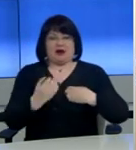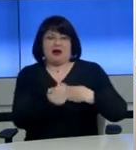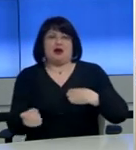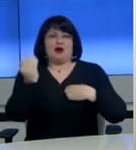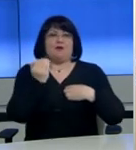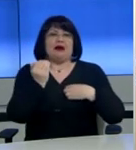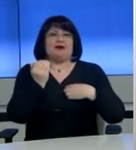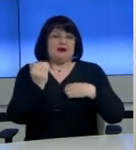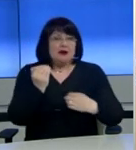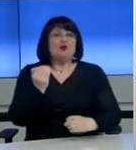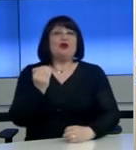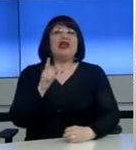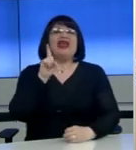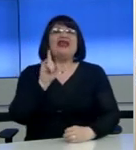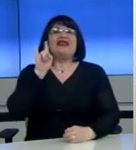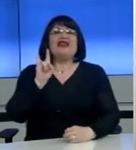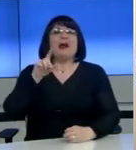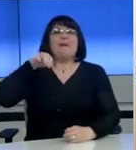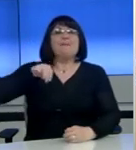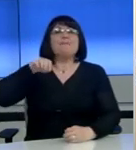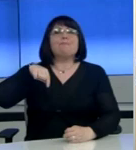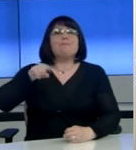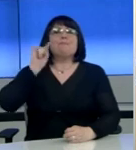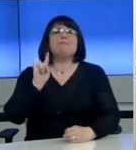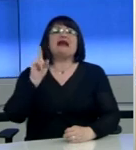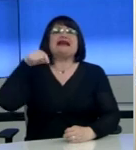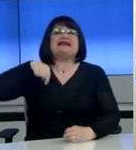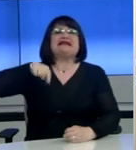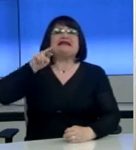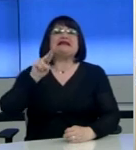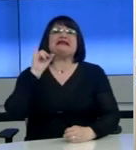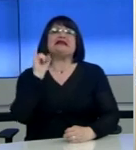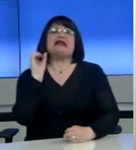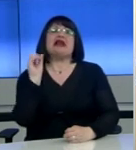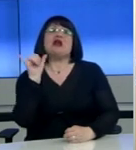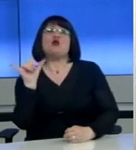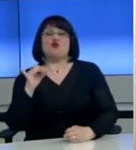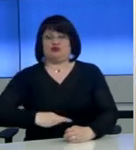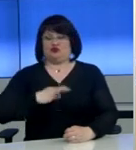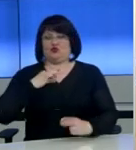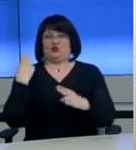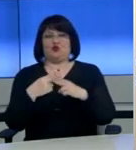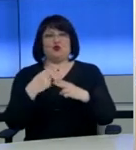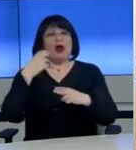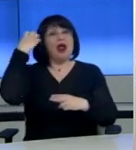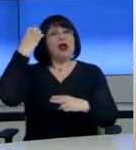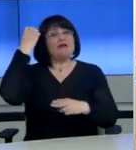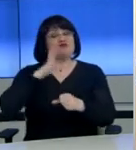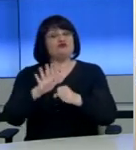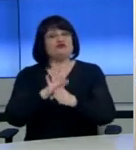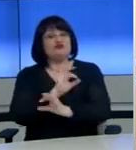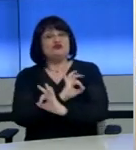η κυρία Δημητρίου. Για το πώς δηλαδή με το θεσμικό της κύρος και την επιστημονική της